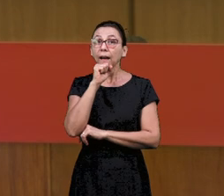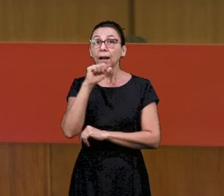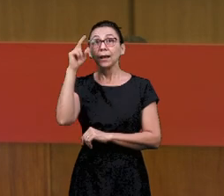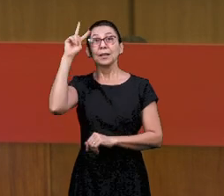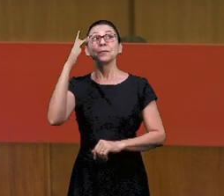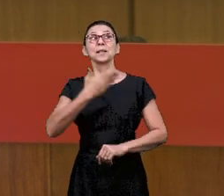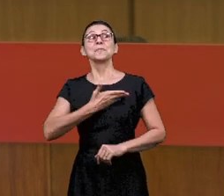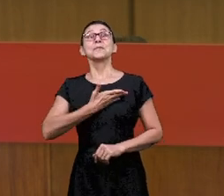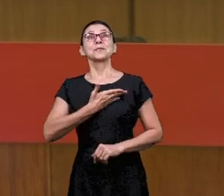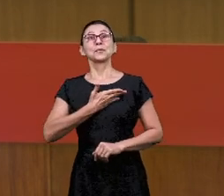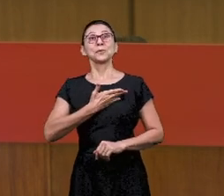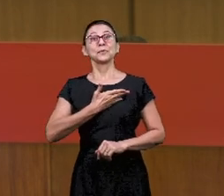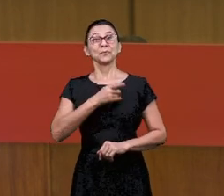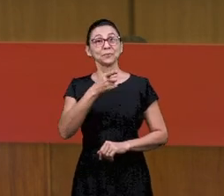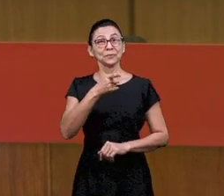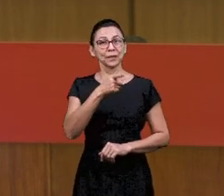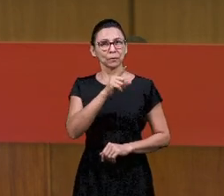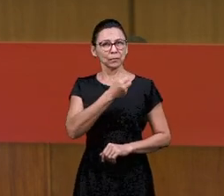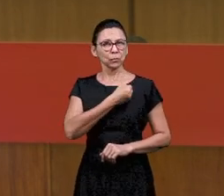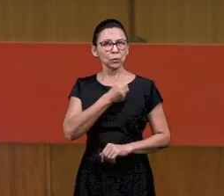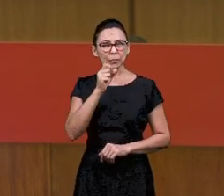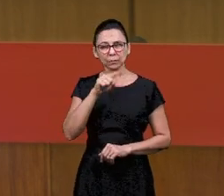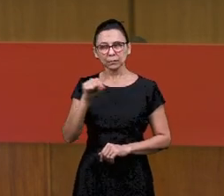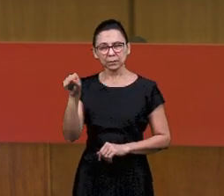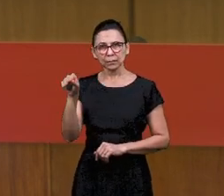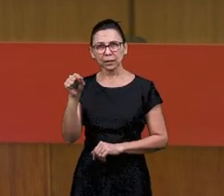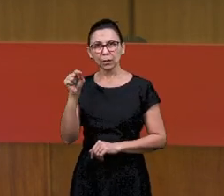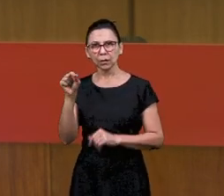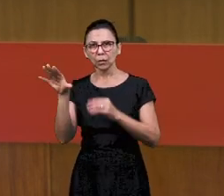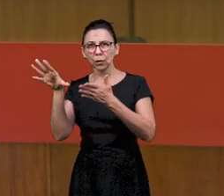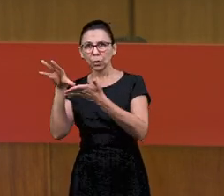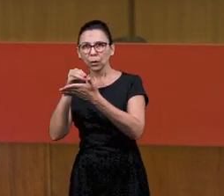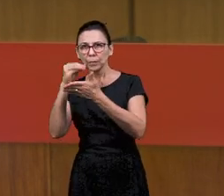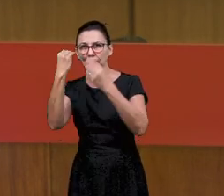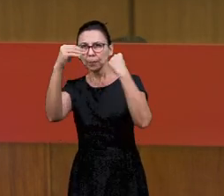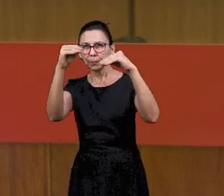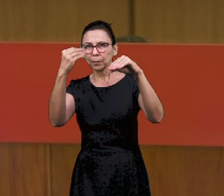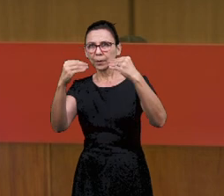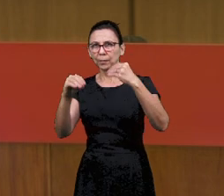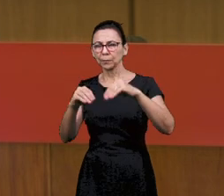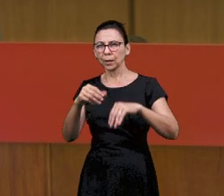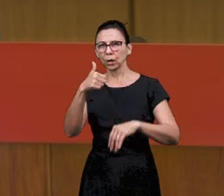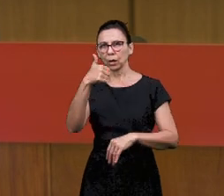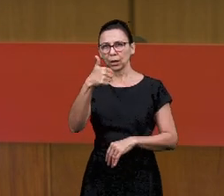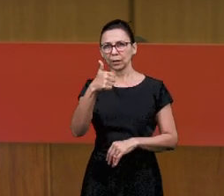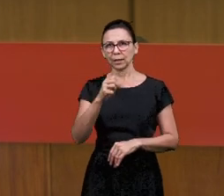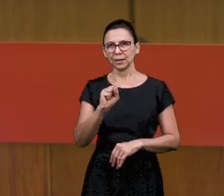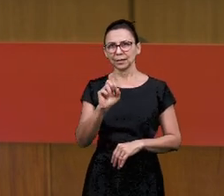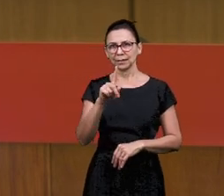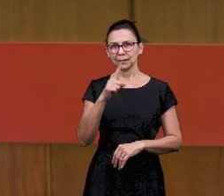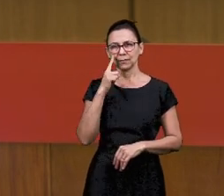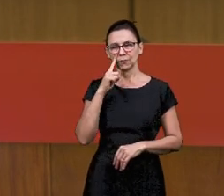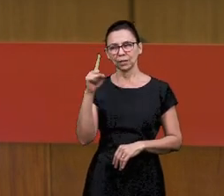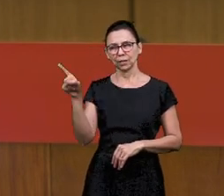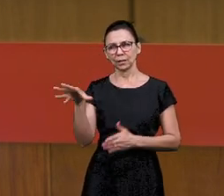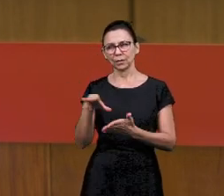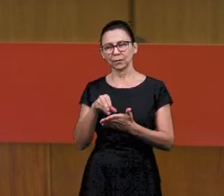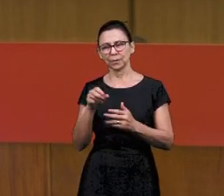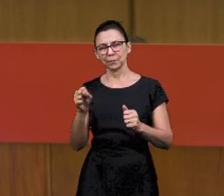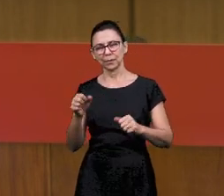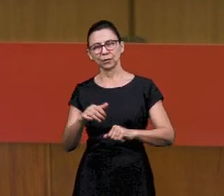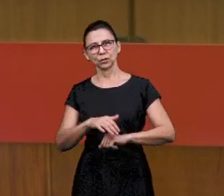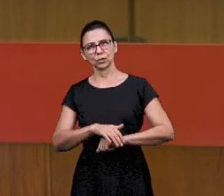24 heures par jour, gratuitement, sur le numéro 0800 707 30 76. Vous